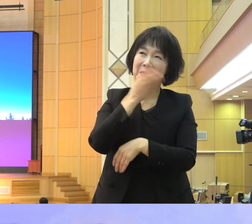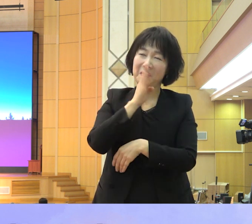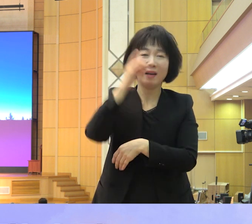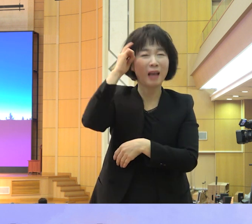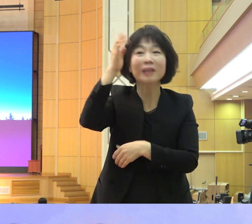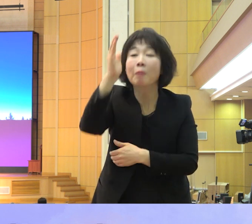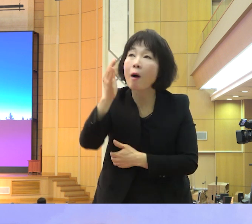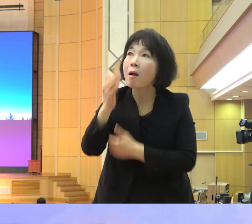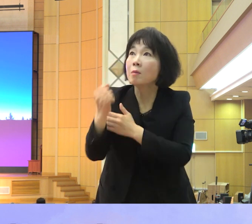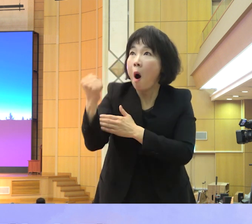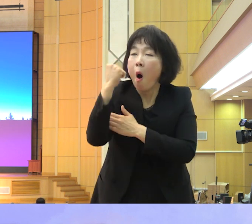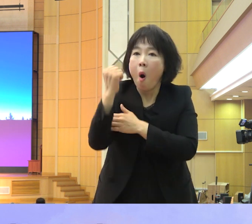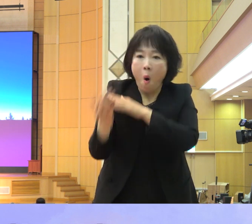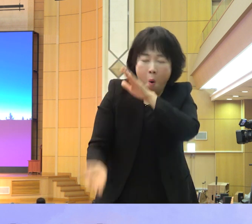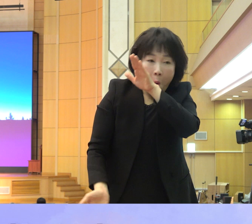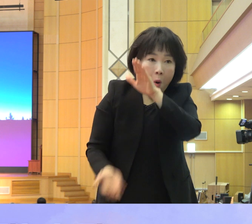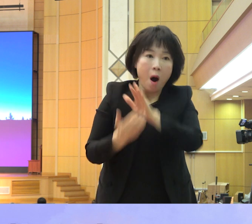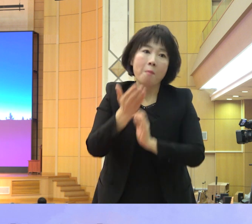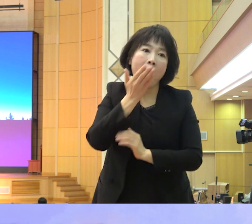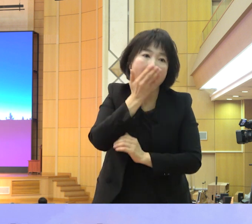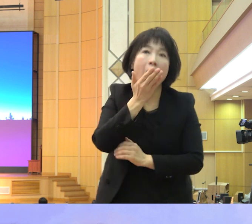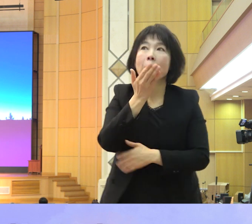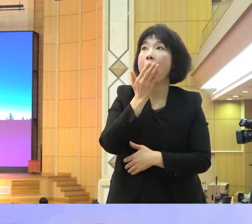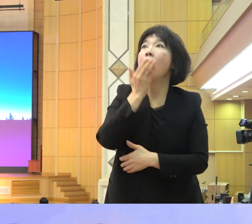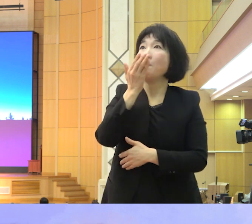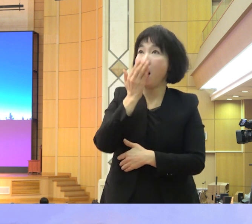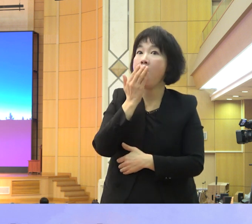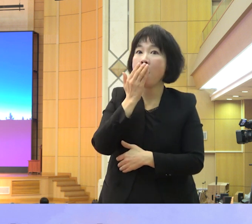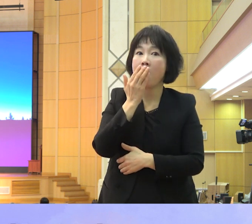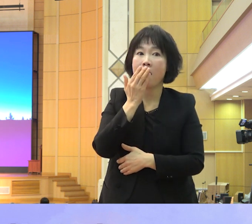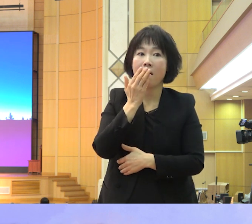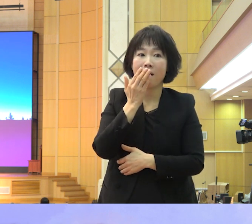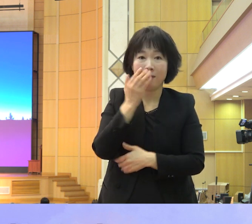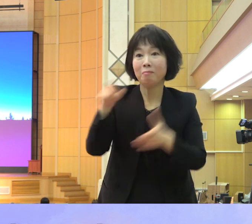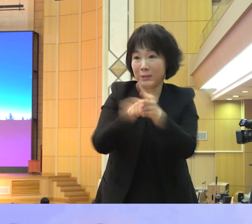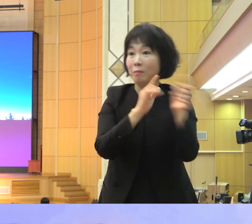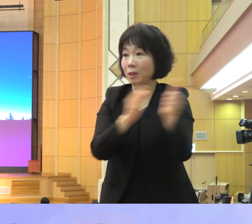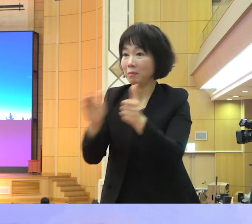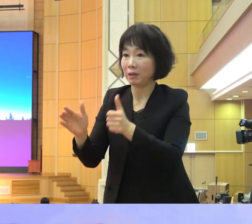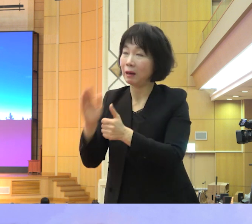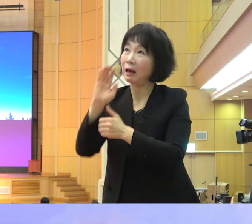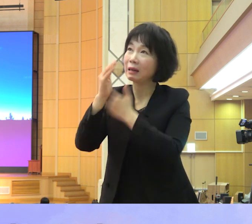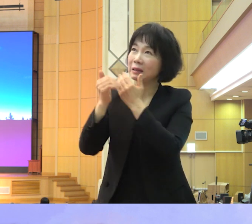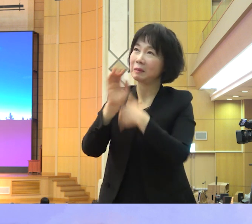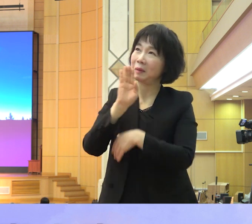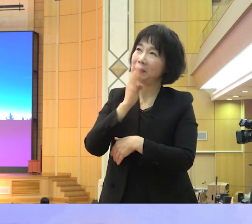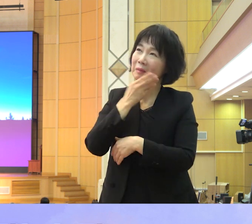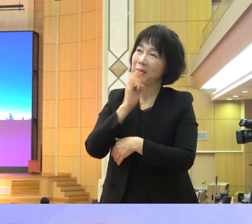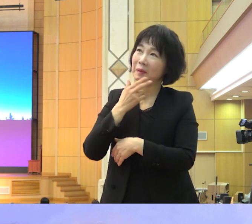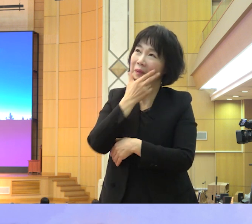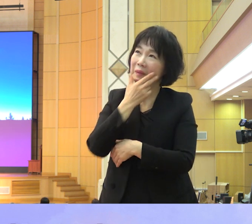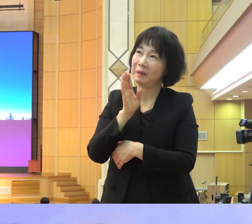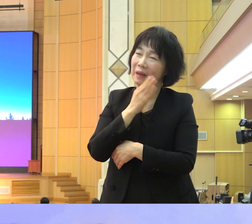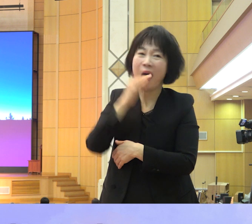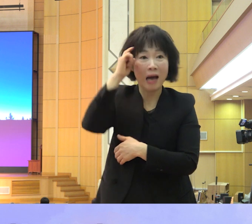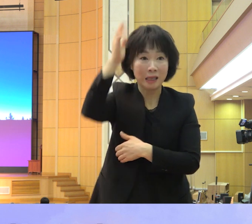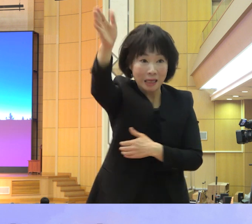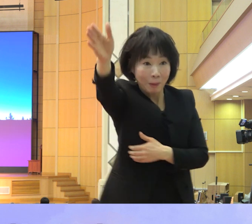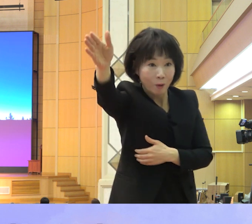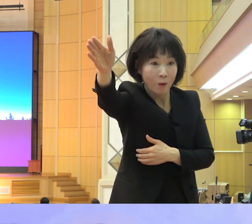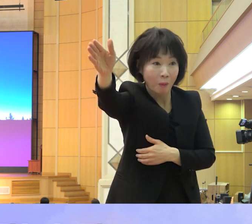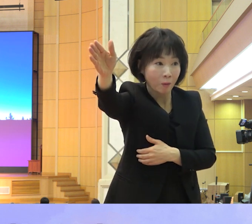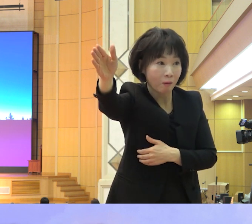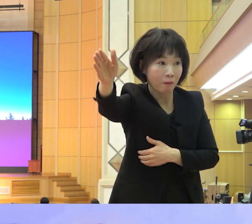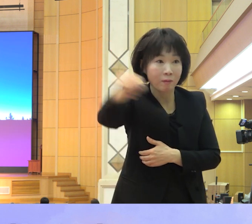마가복음 9장 23절에 보면 할 수 있다는 말이 무슨 말이냐. 믿는 자에게는 능치 못함이